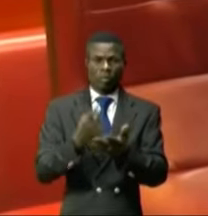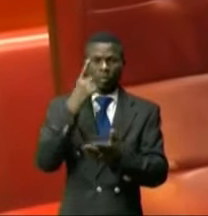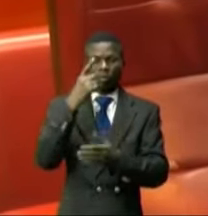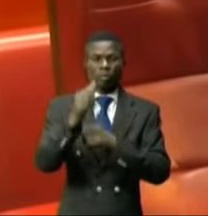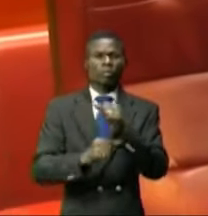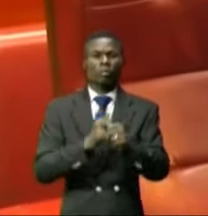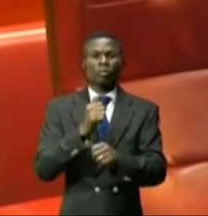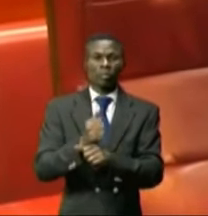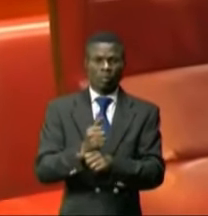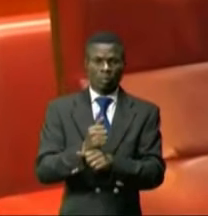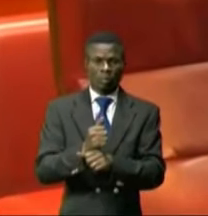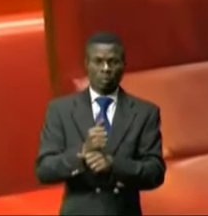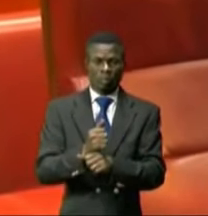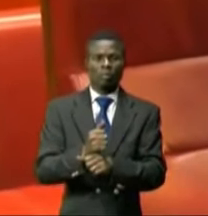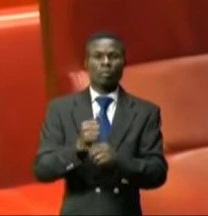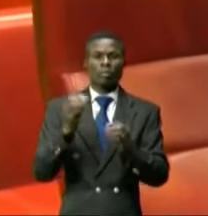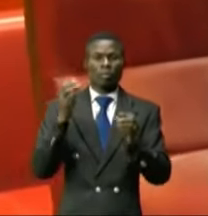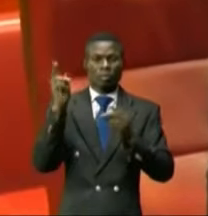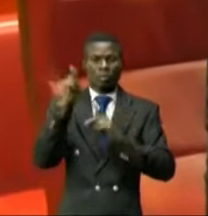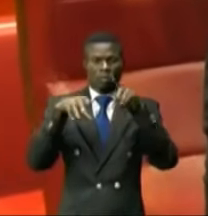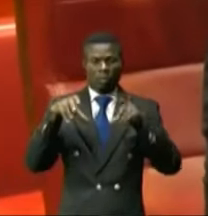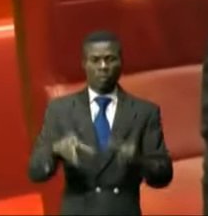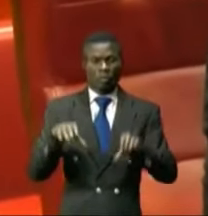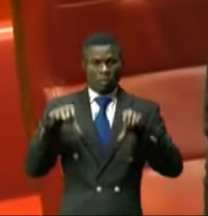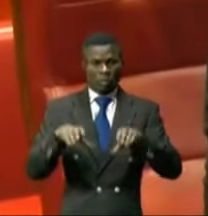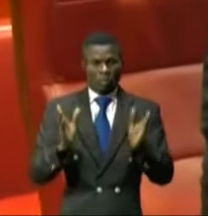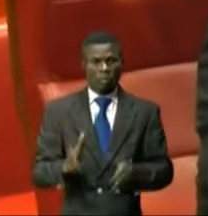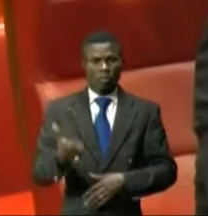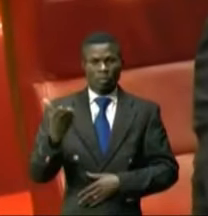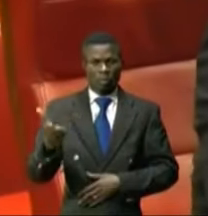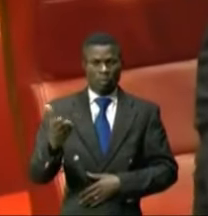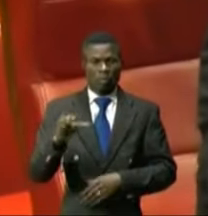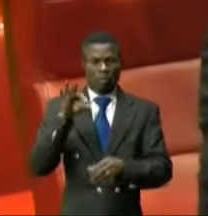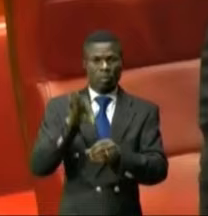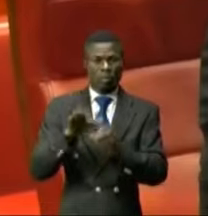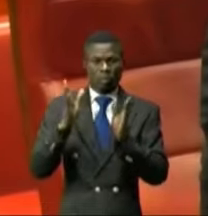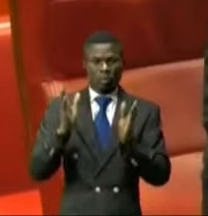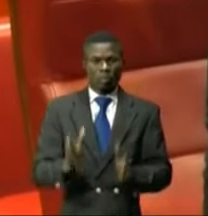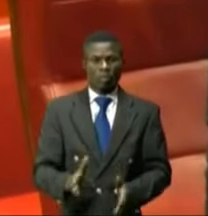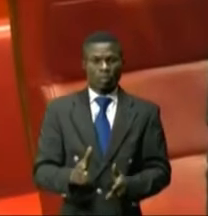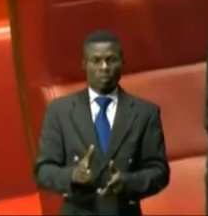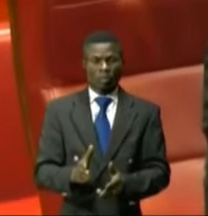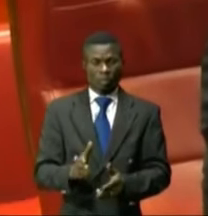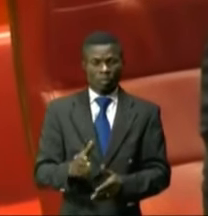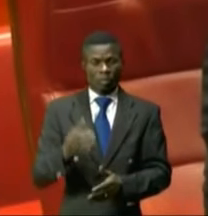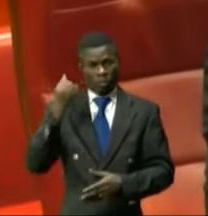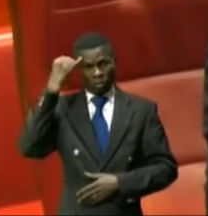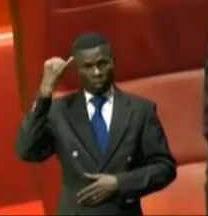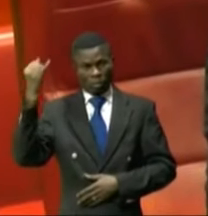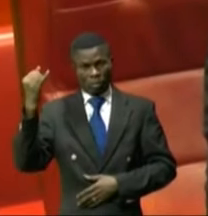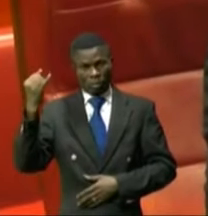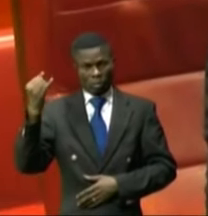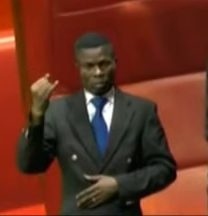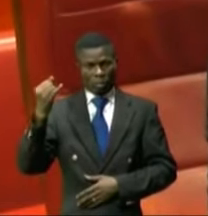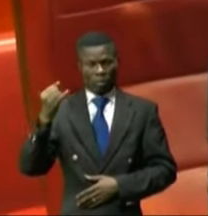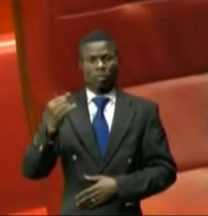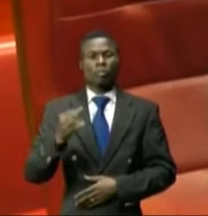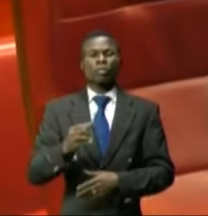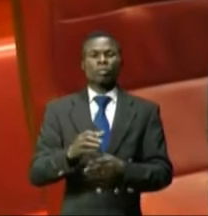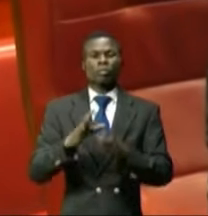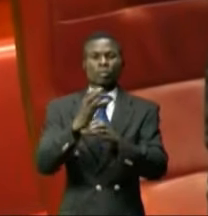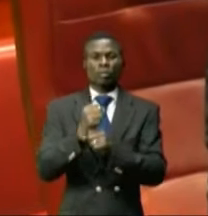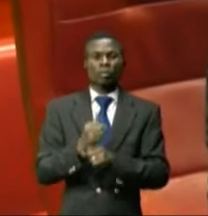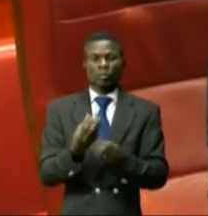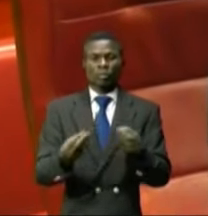année que ces Congolais, ces citoyens congolais, nos électeurs, je pense, vont porter la voix au président Félix,